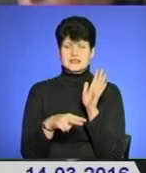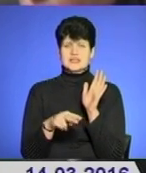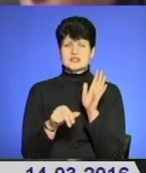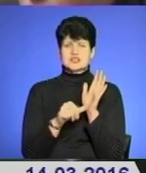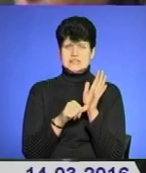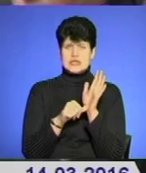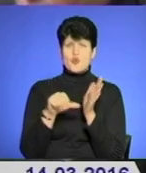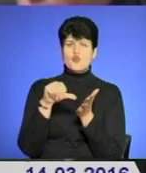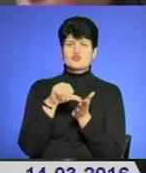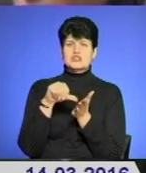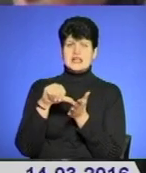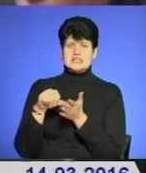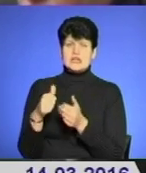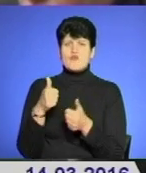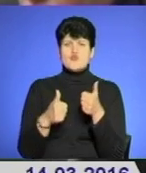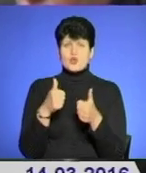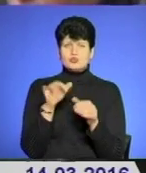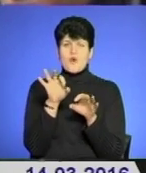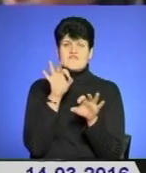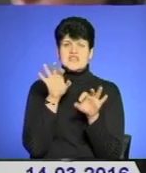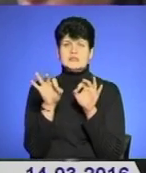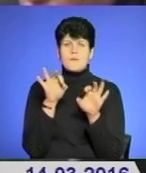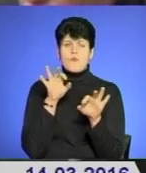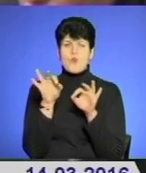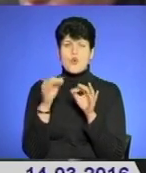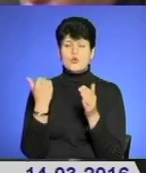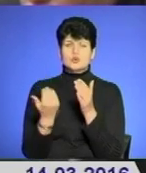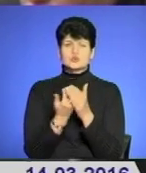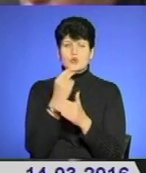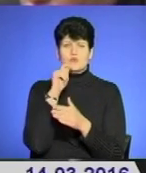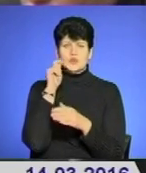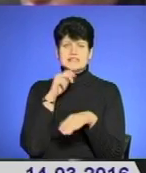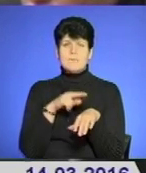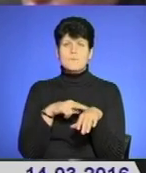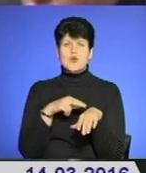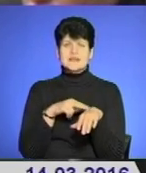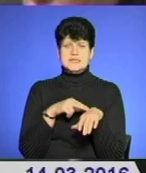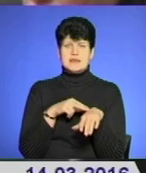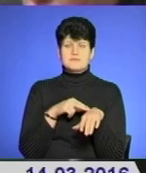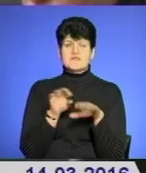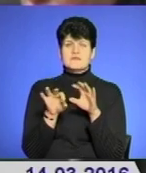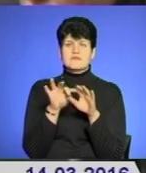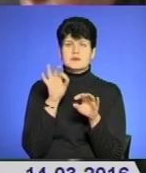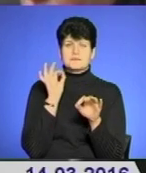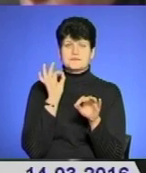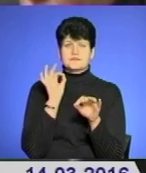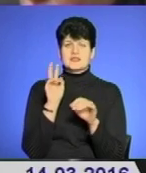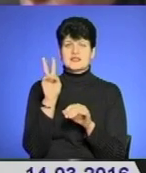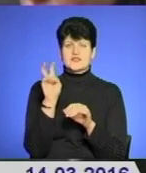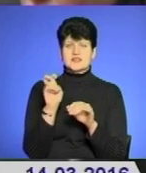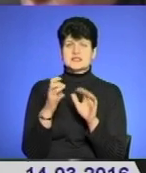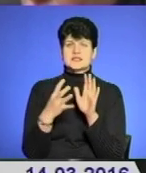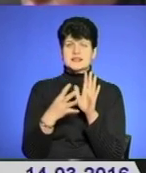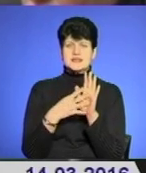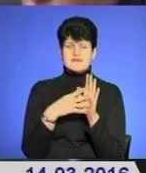4776 учасників конкурсу по відбору нових українських поліцейських відібрали